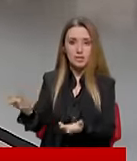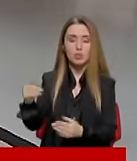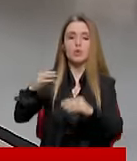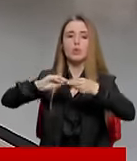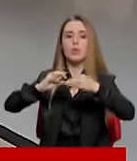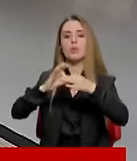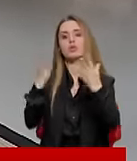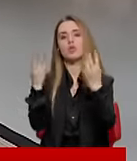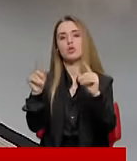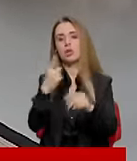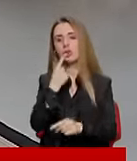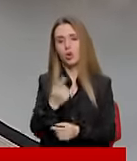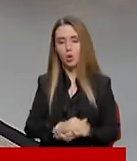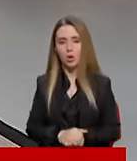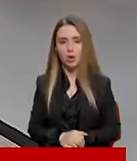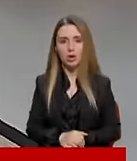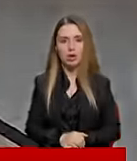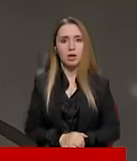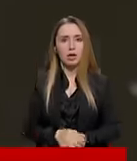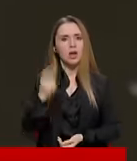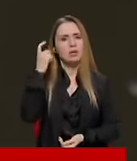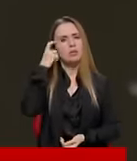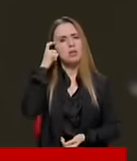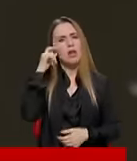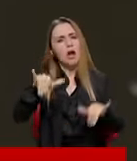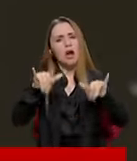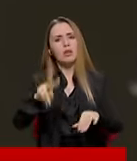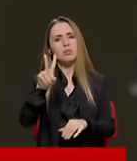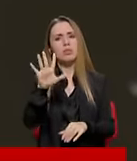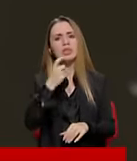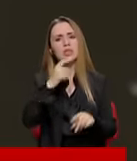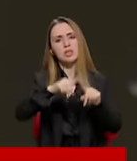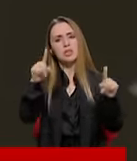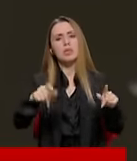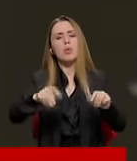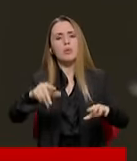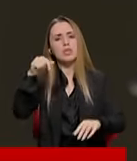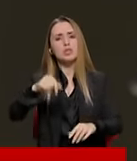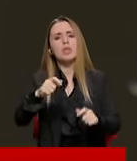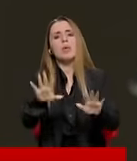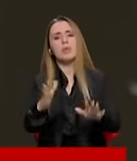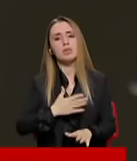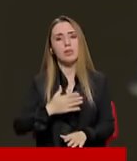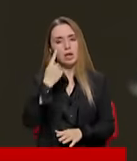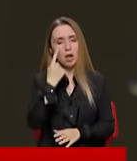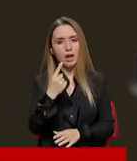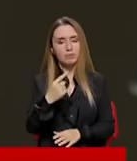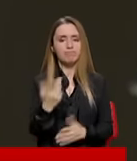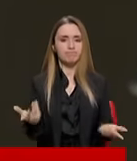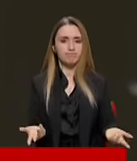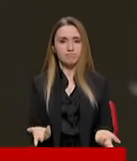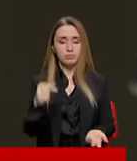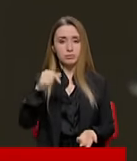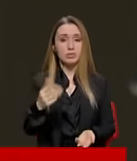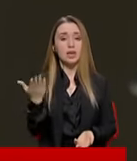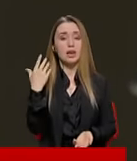mesele kalkacak diyor mesela Vallah zihniyet aynı zihniyet 25 yıldır yapamayanlar hiçbir zaman yapamazlar ben şöyle bakıyorum olaya